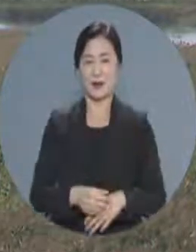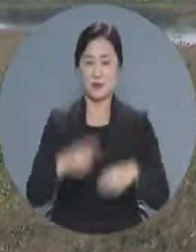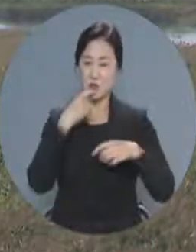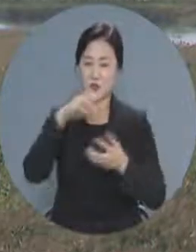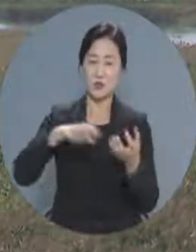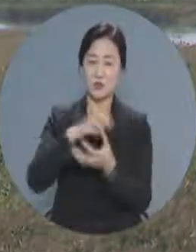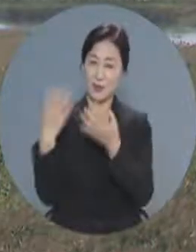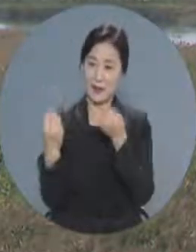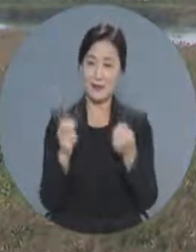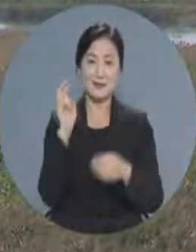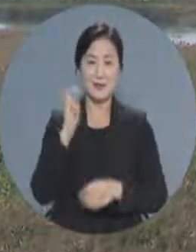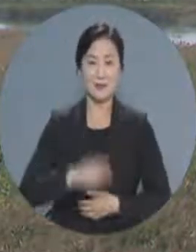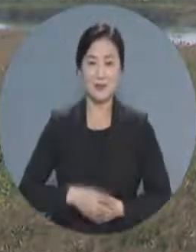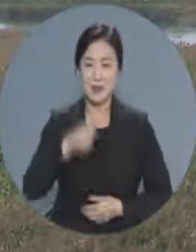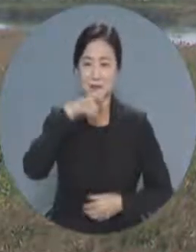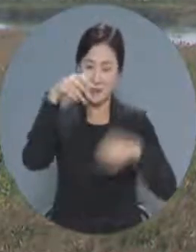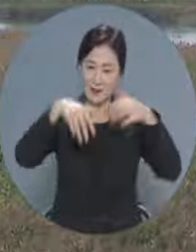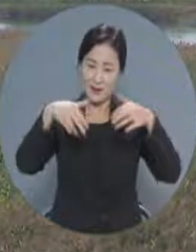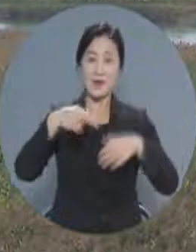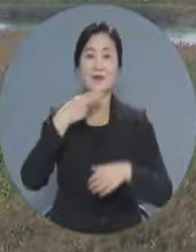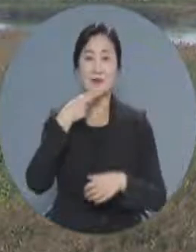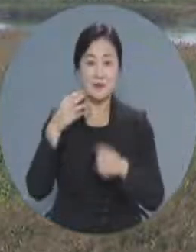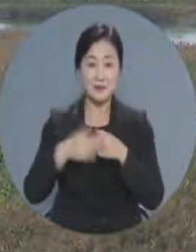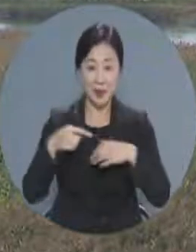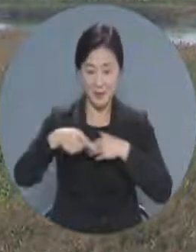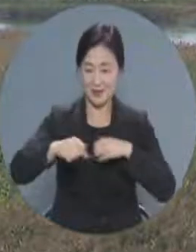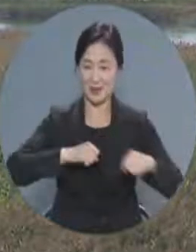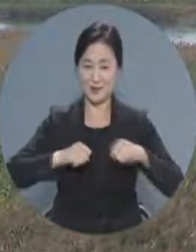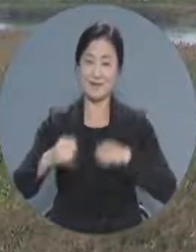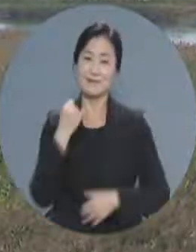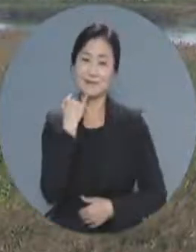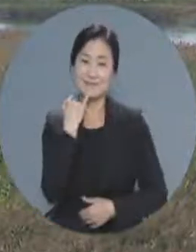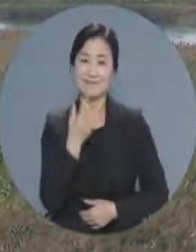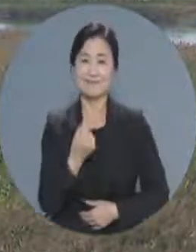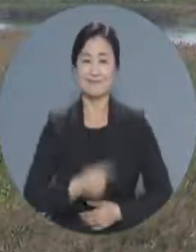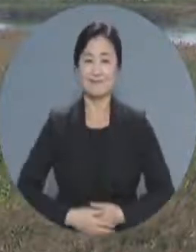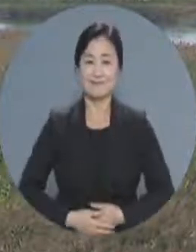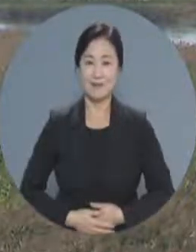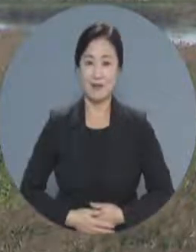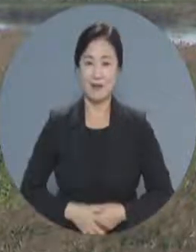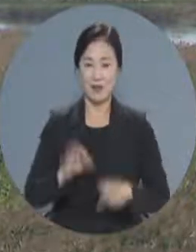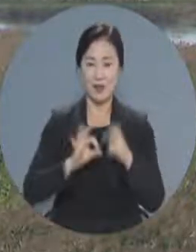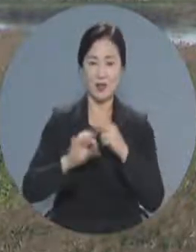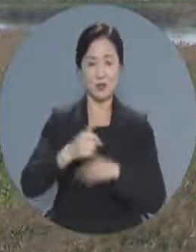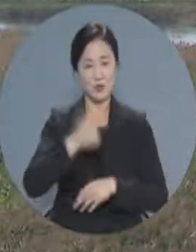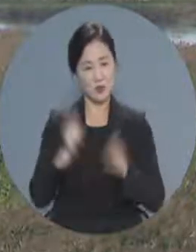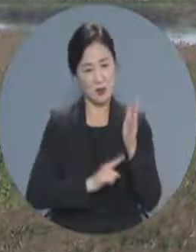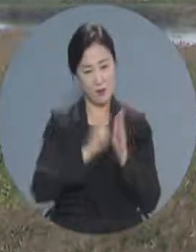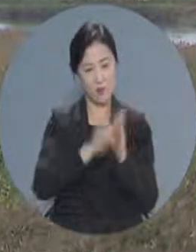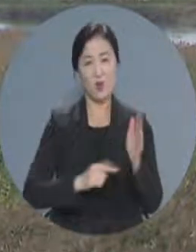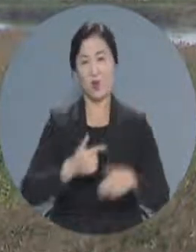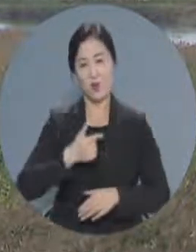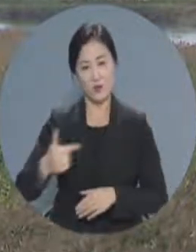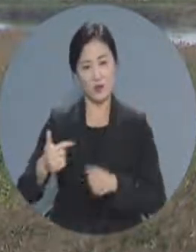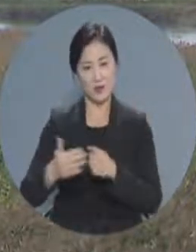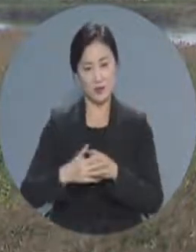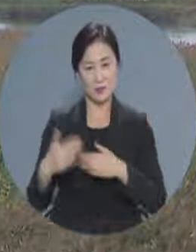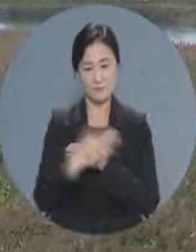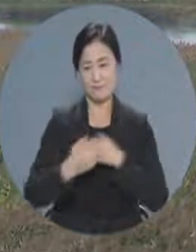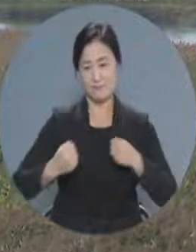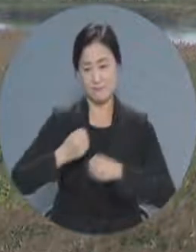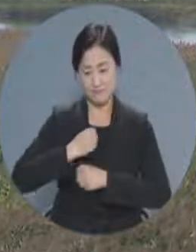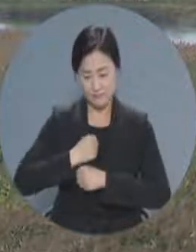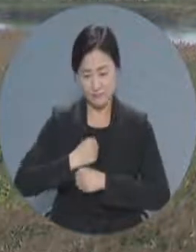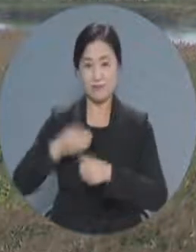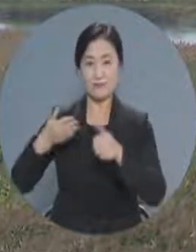이어지겠지만 비 소식은 없어 야외 활동에는 지장이 없겠습니다 일교차가 크게 벌어지고 있습니다 건강관리 항상